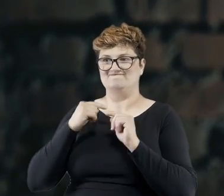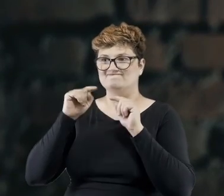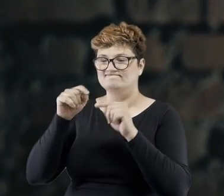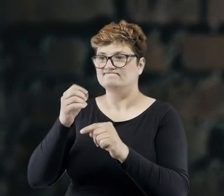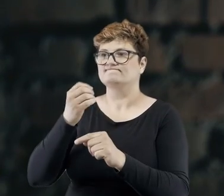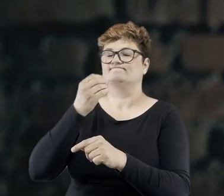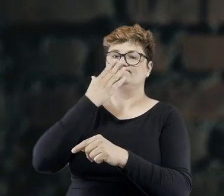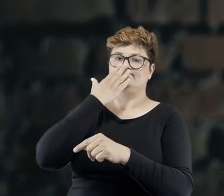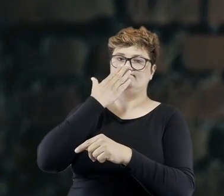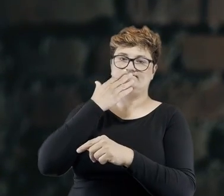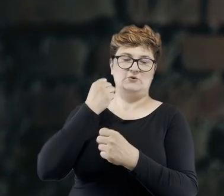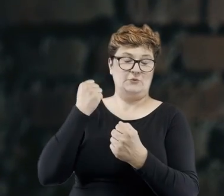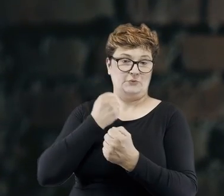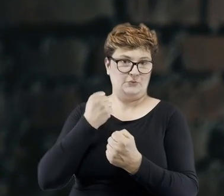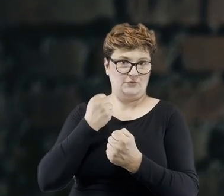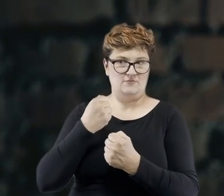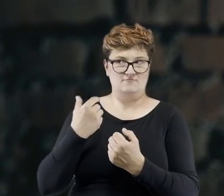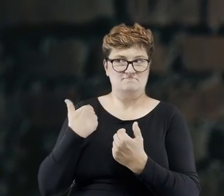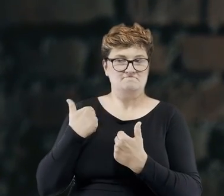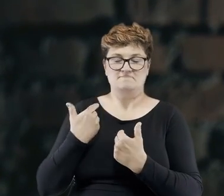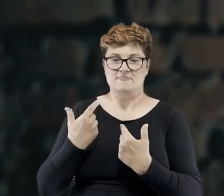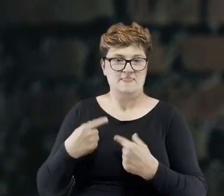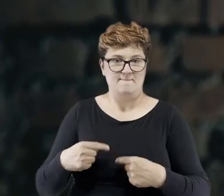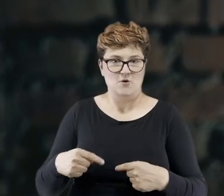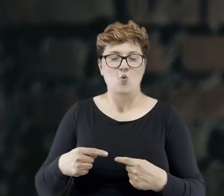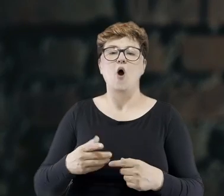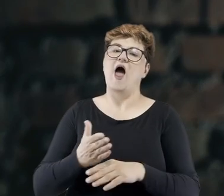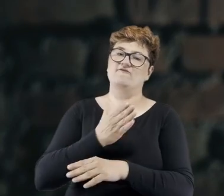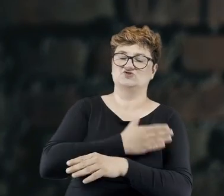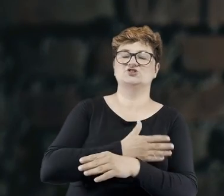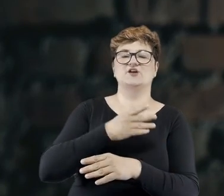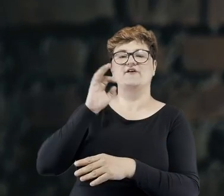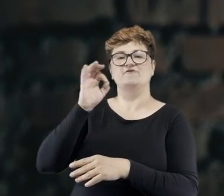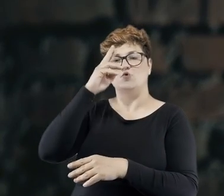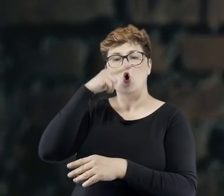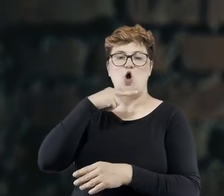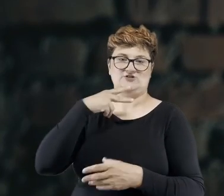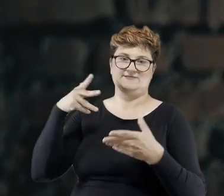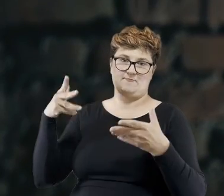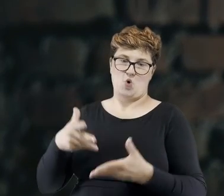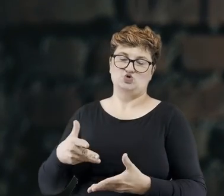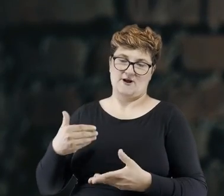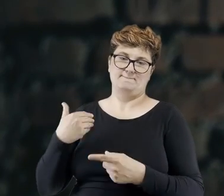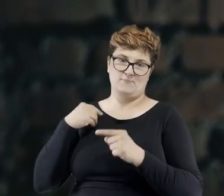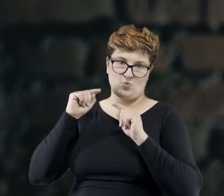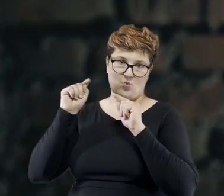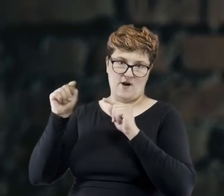to był dla niej ogromne rozczarowanie. A wcześniej pojechała na pogrzeb ojca